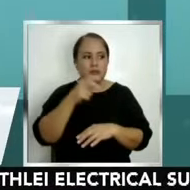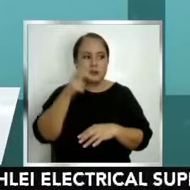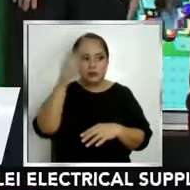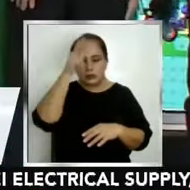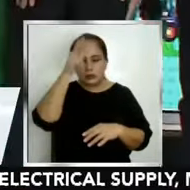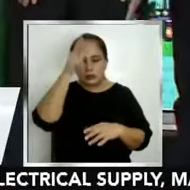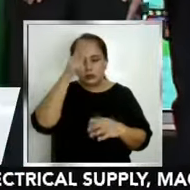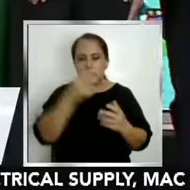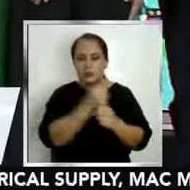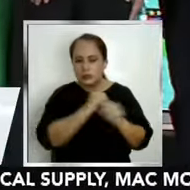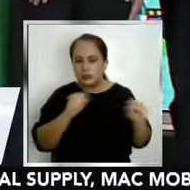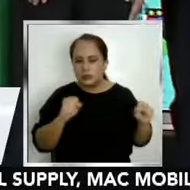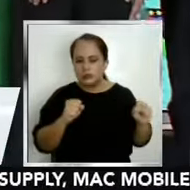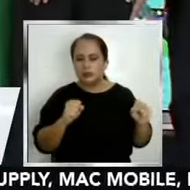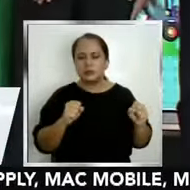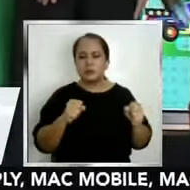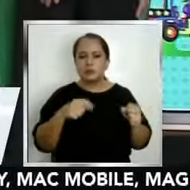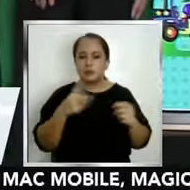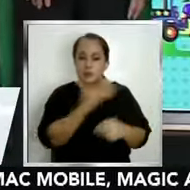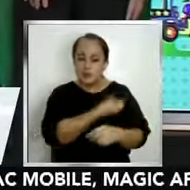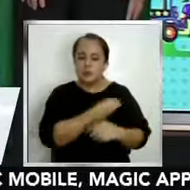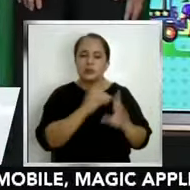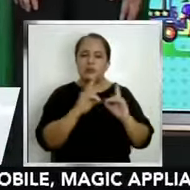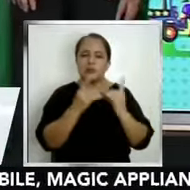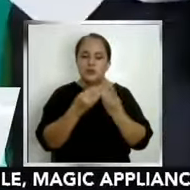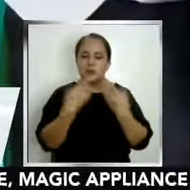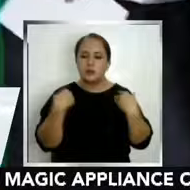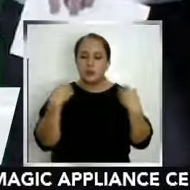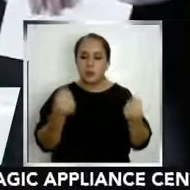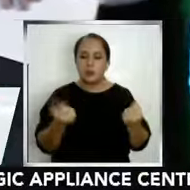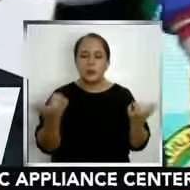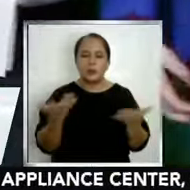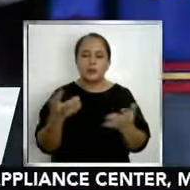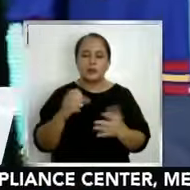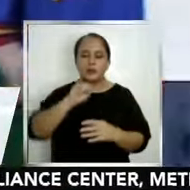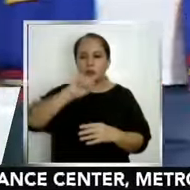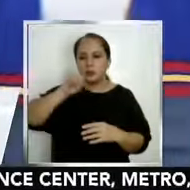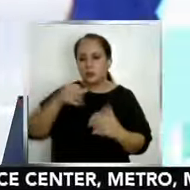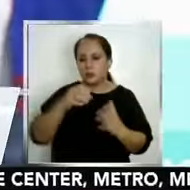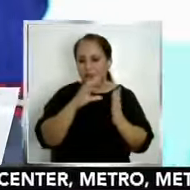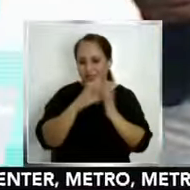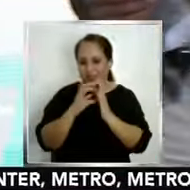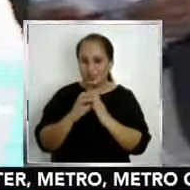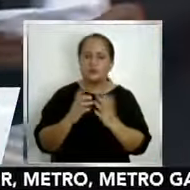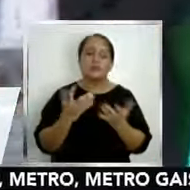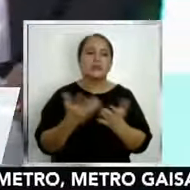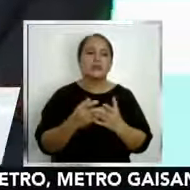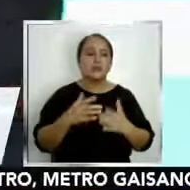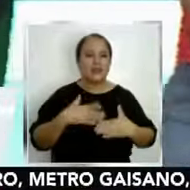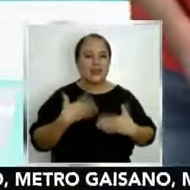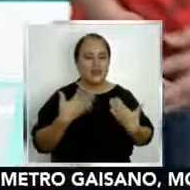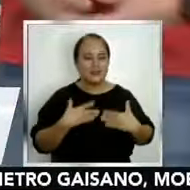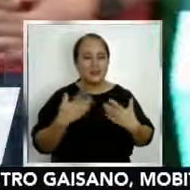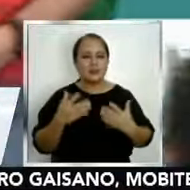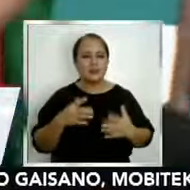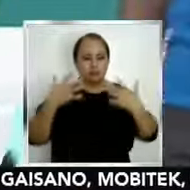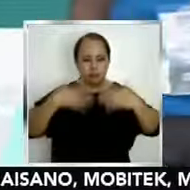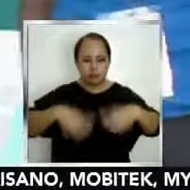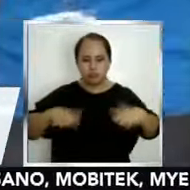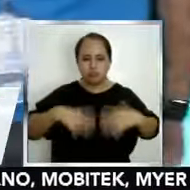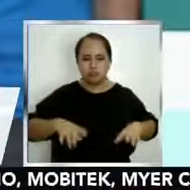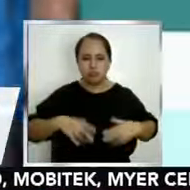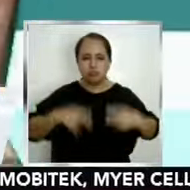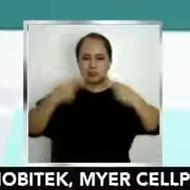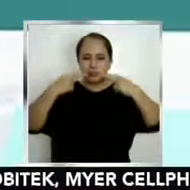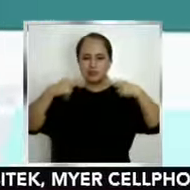Immunization Activities ng Department of Health sa lungsod ng San Juan. Para bigyang saya ang launching, nagbihis superhero ang mga taga-DOH,